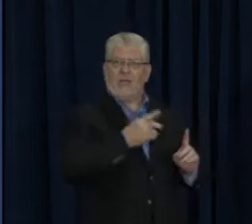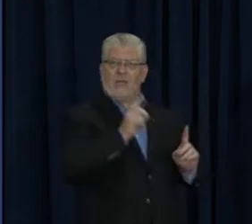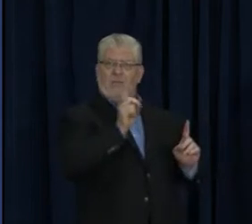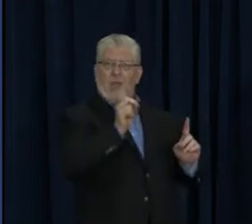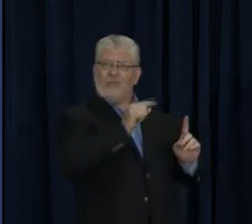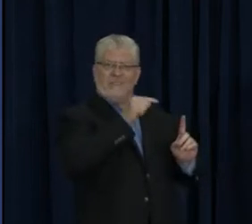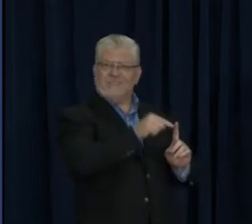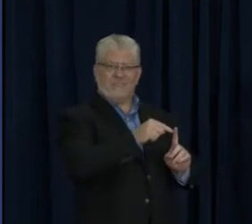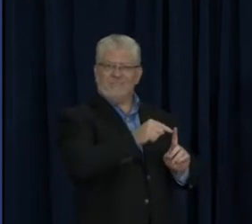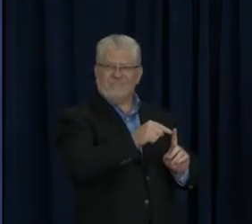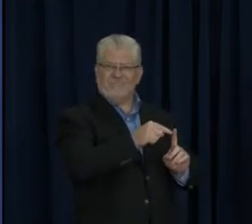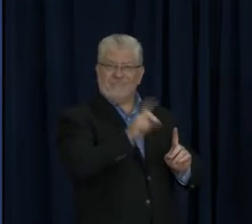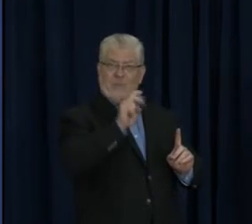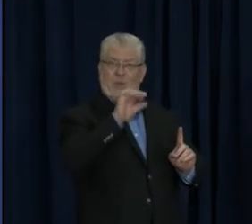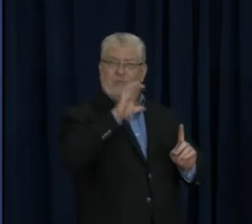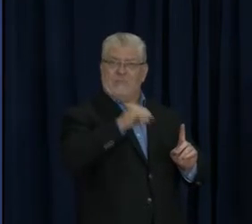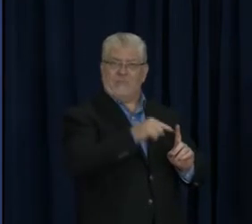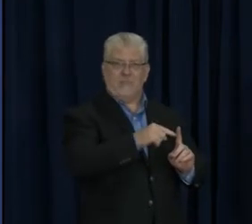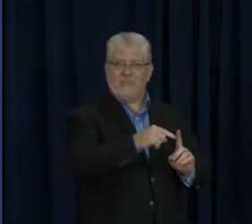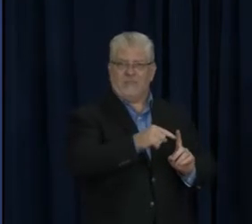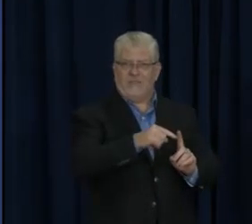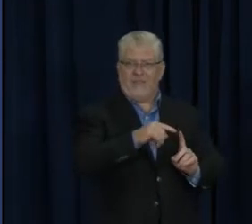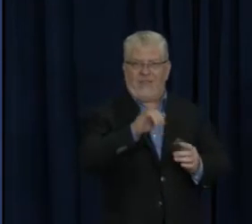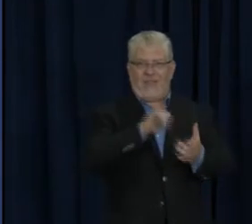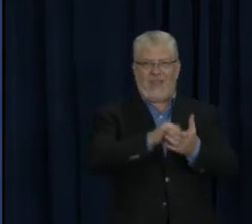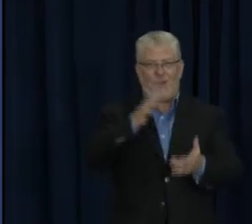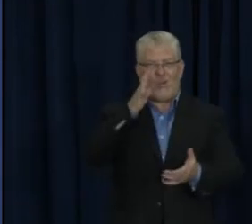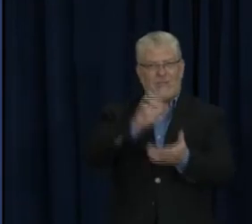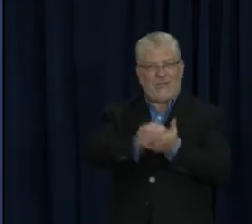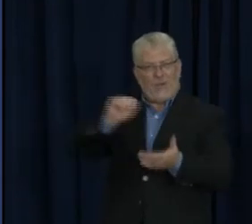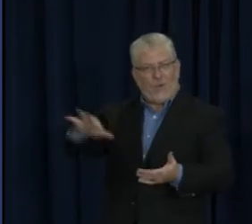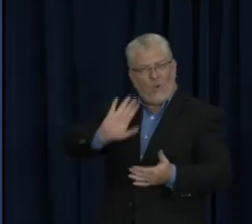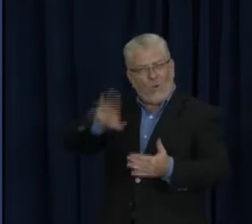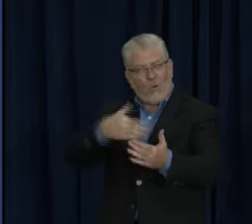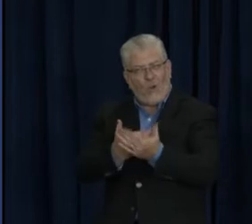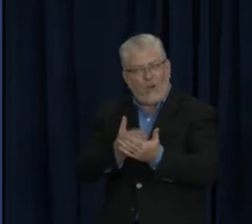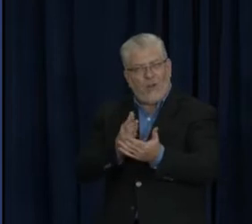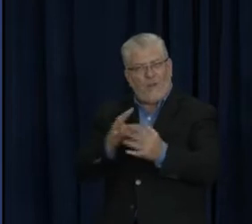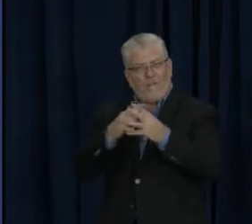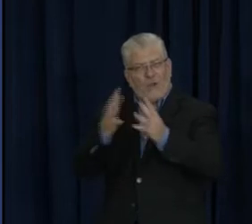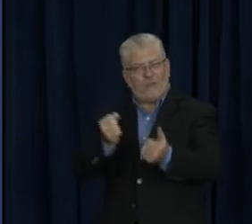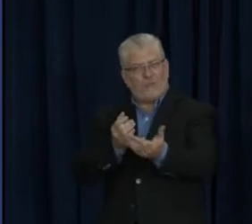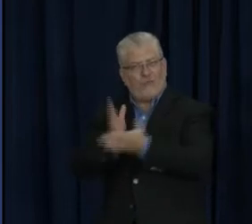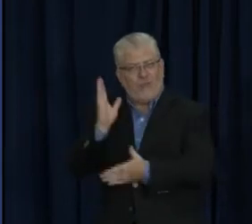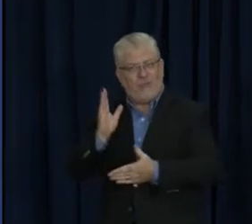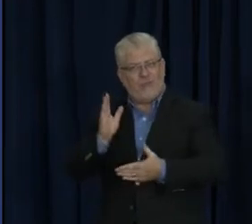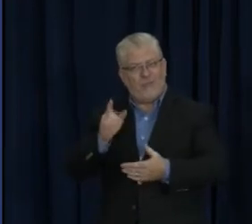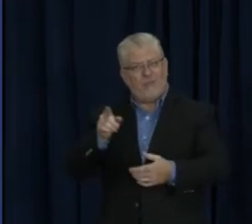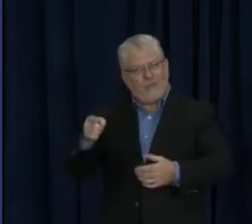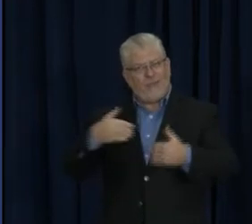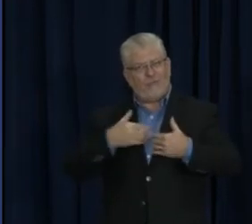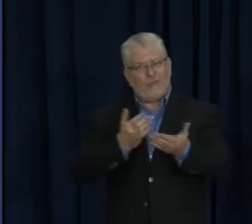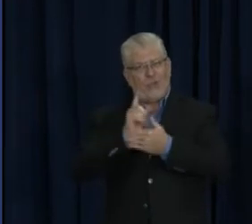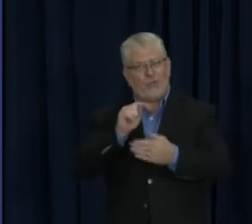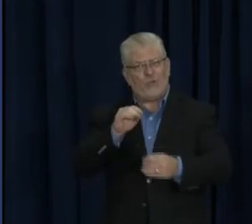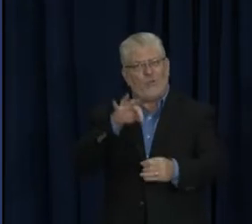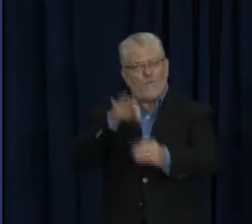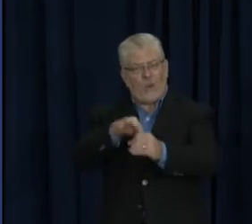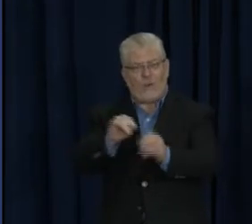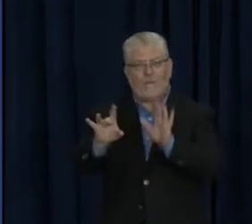قضية من أجل وقف الحساب، هذا خطأ وهو ضد المبادئ الأساسية